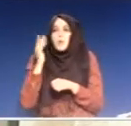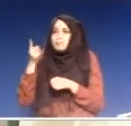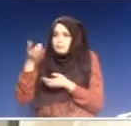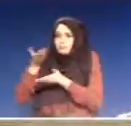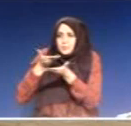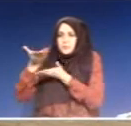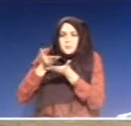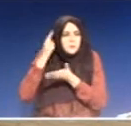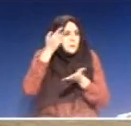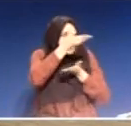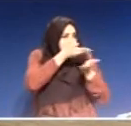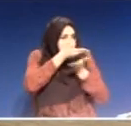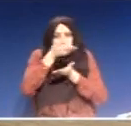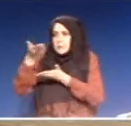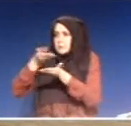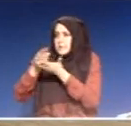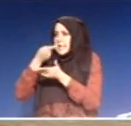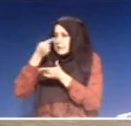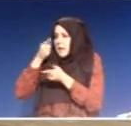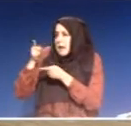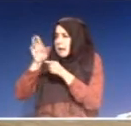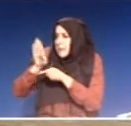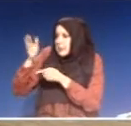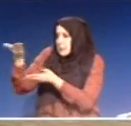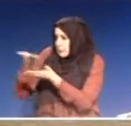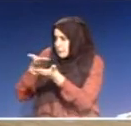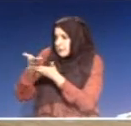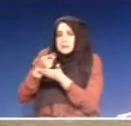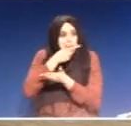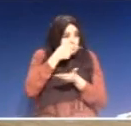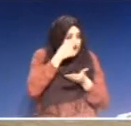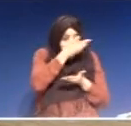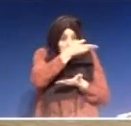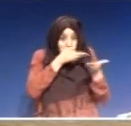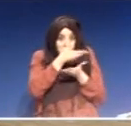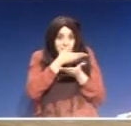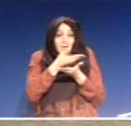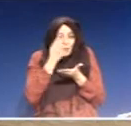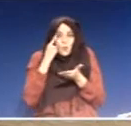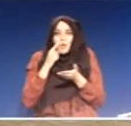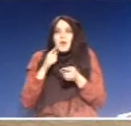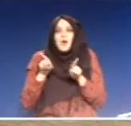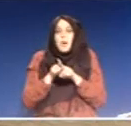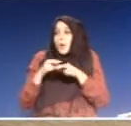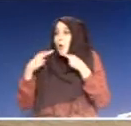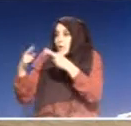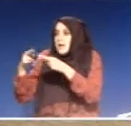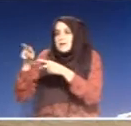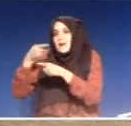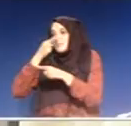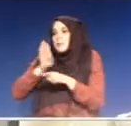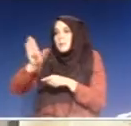أهل التخصص، العودة إلى أهل الشأن، وكل مختص في